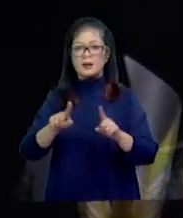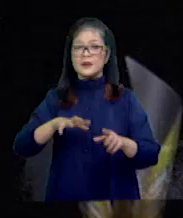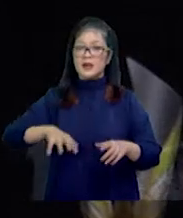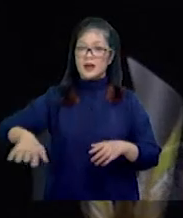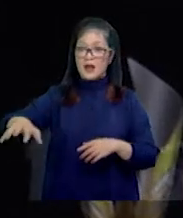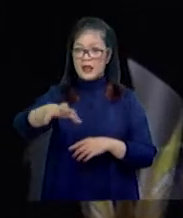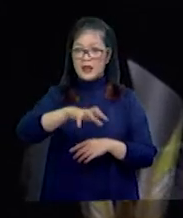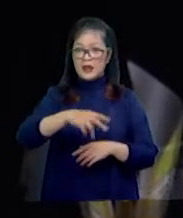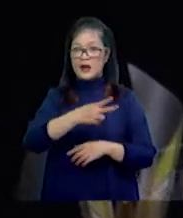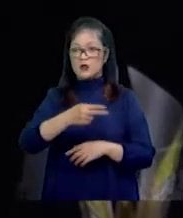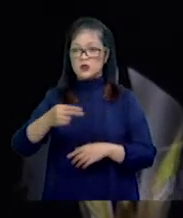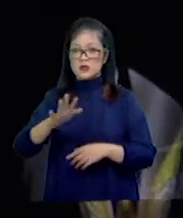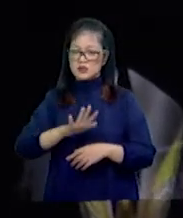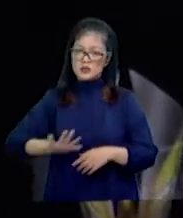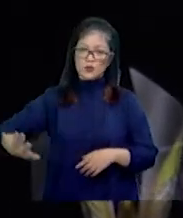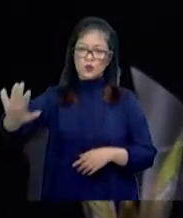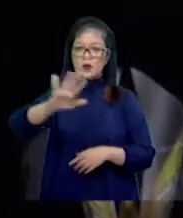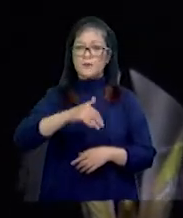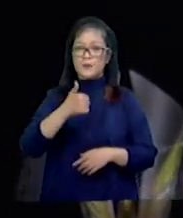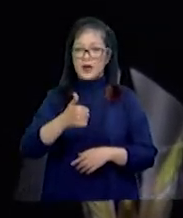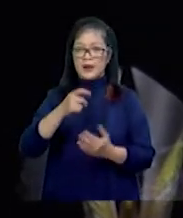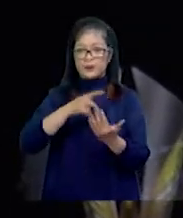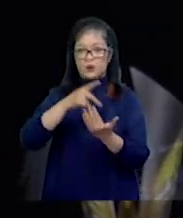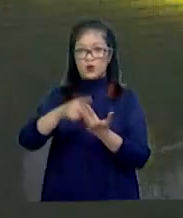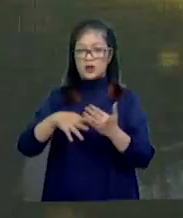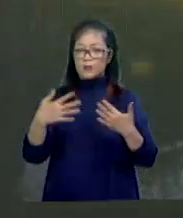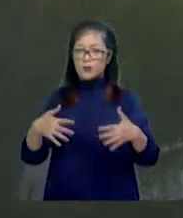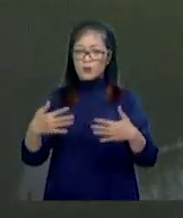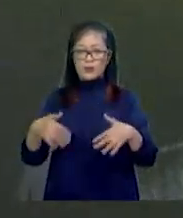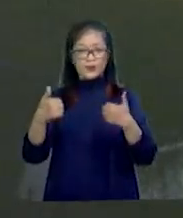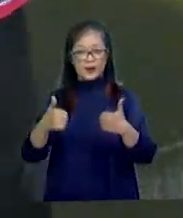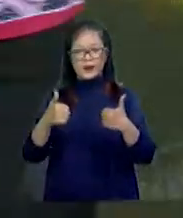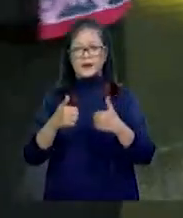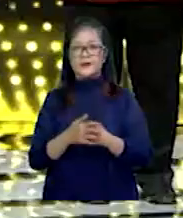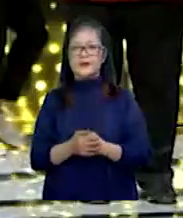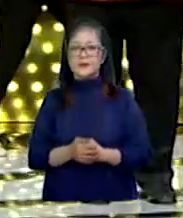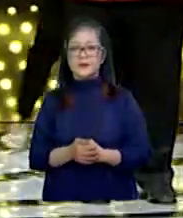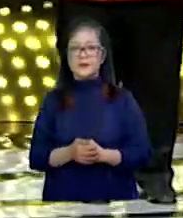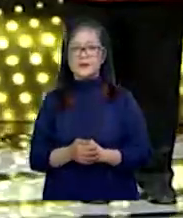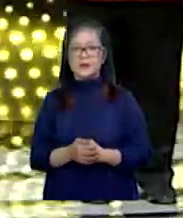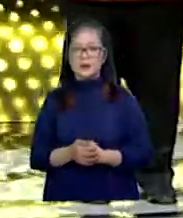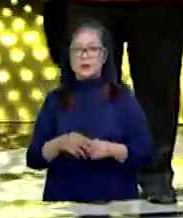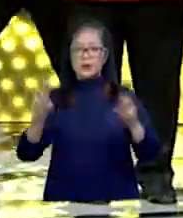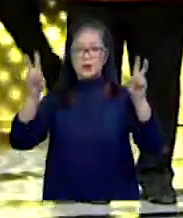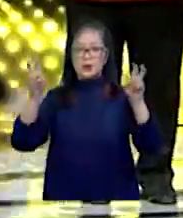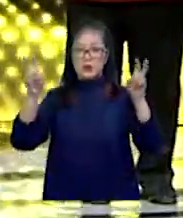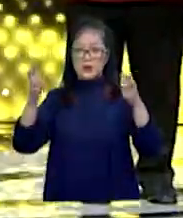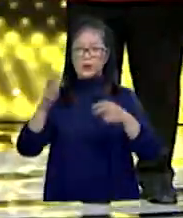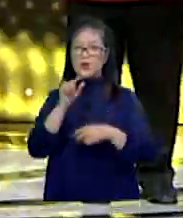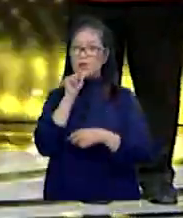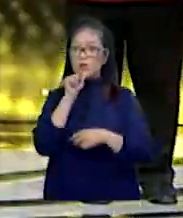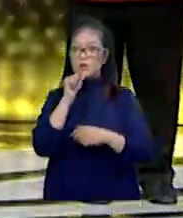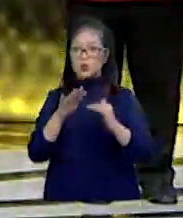ada di Indonesia semuanya program-programnya luar biasa untuk masyarakat. Mengusung tema Strengthening Fundamentals